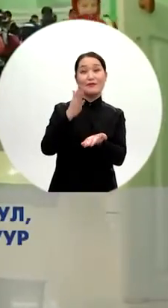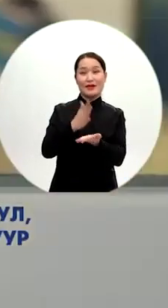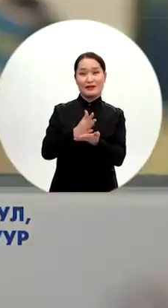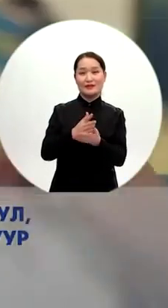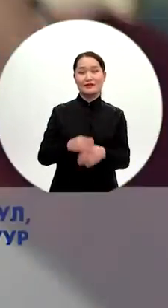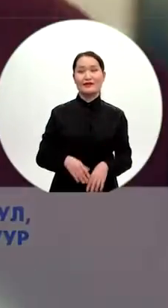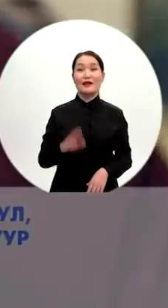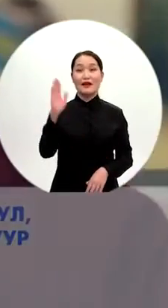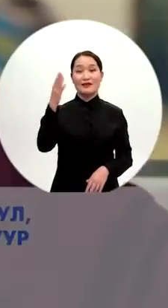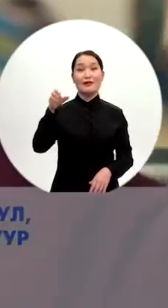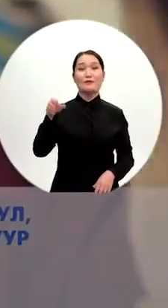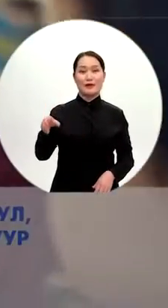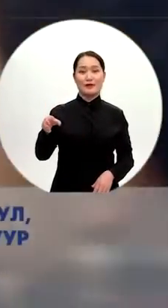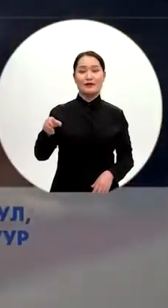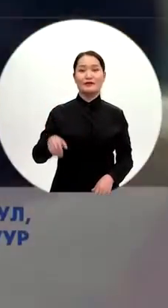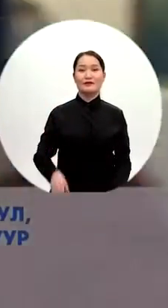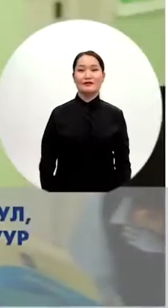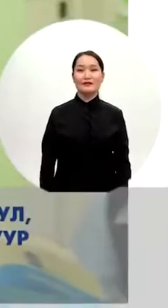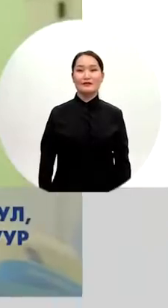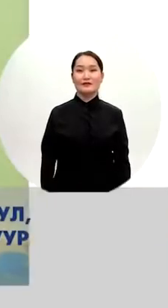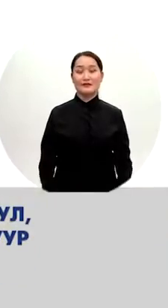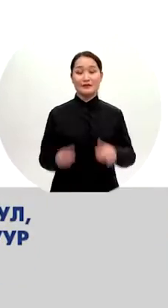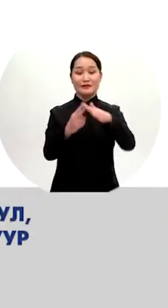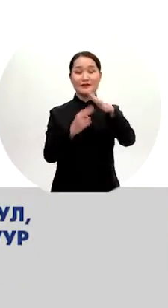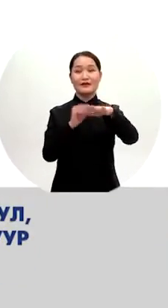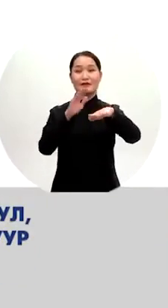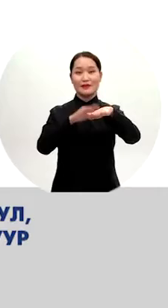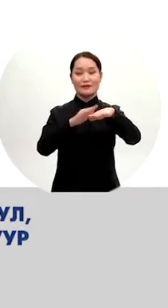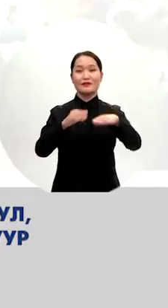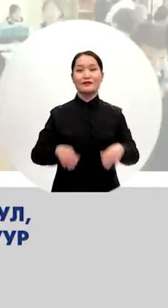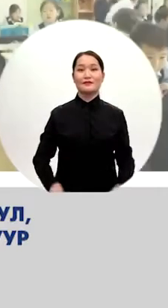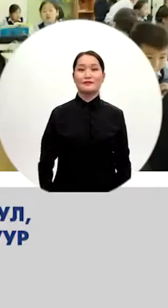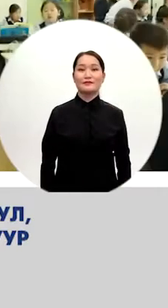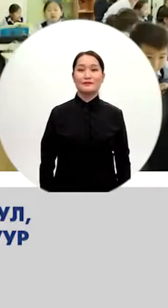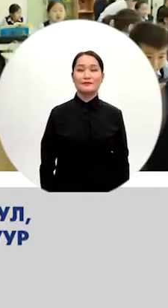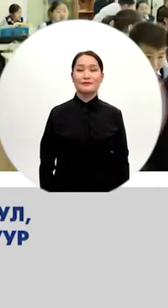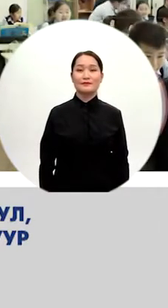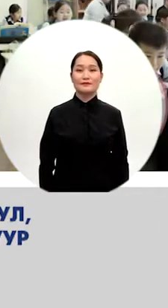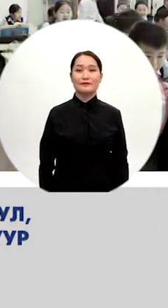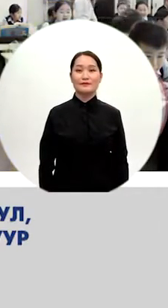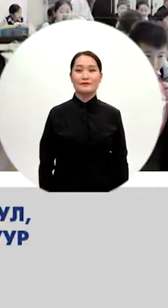Бохирдол ихтэй байдаг. Ялангуяа хаалганы бариул. Ширээний тавцан.